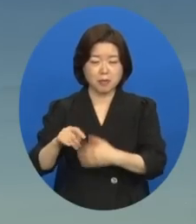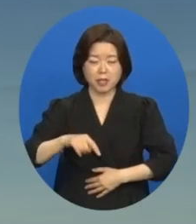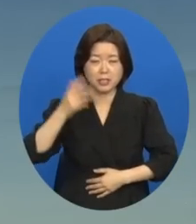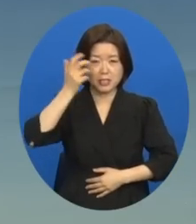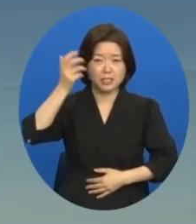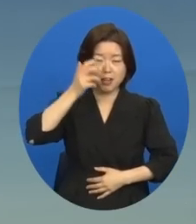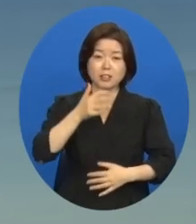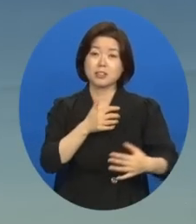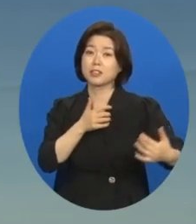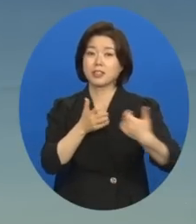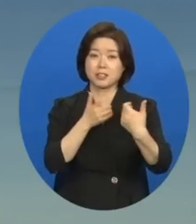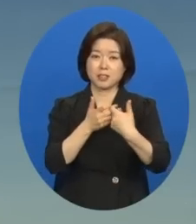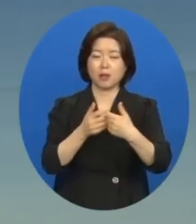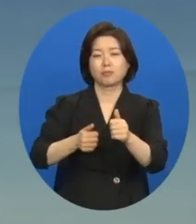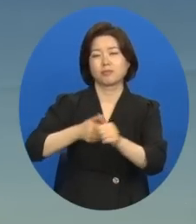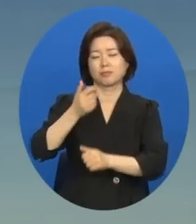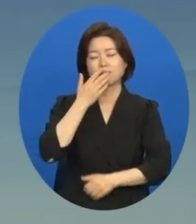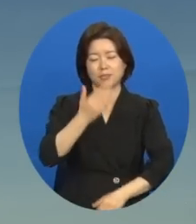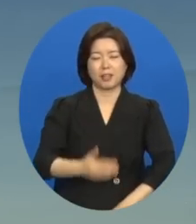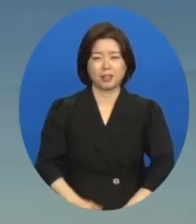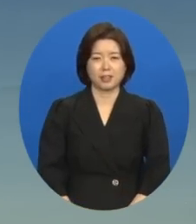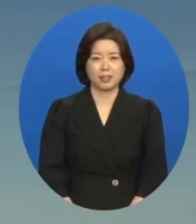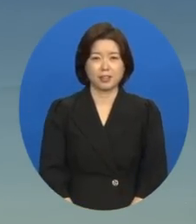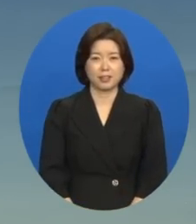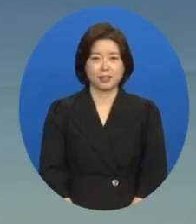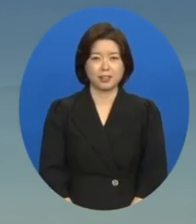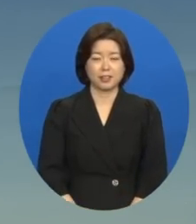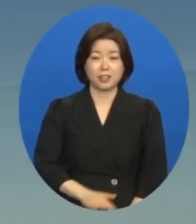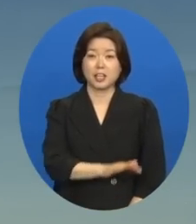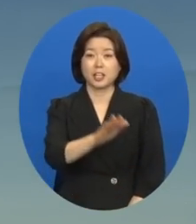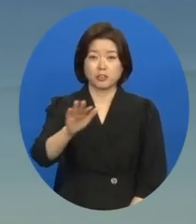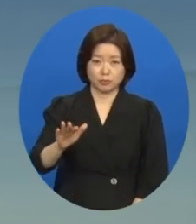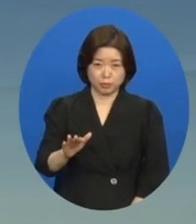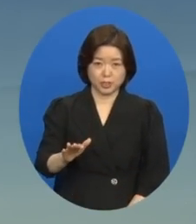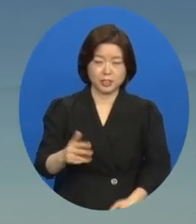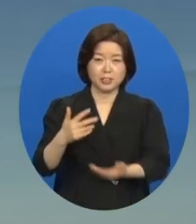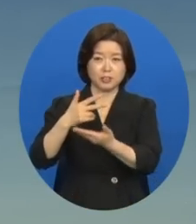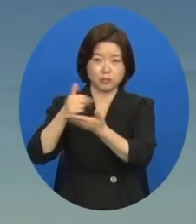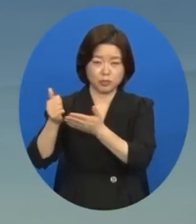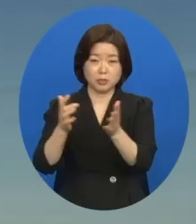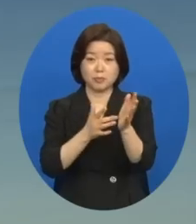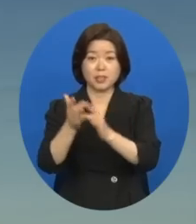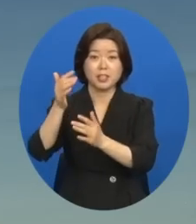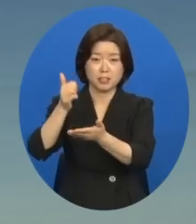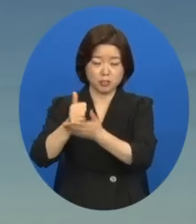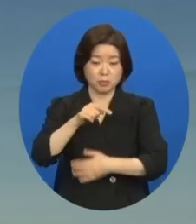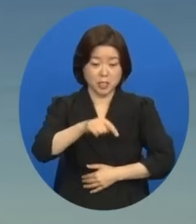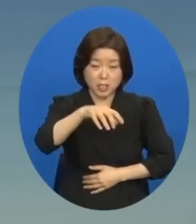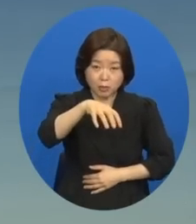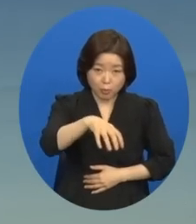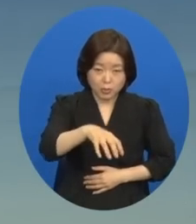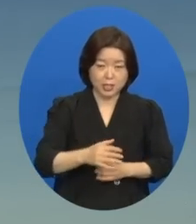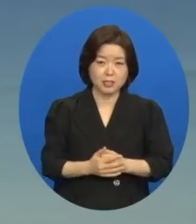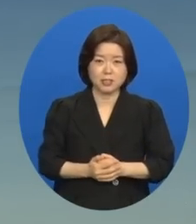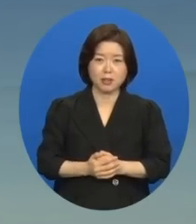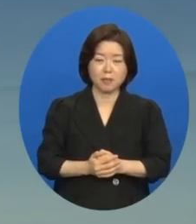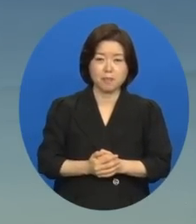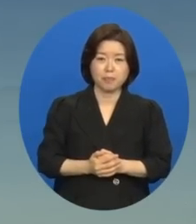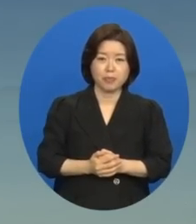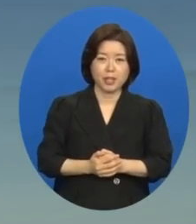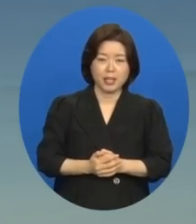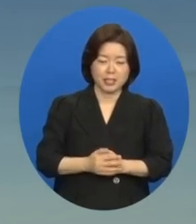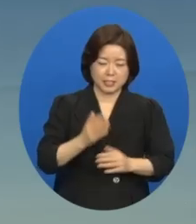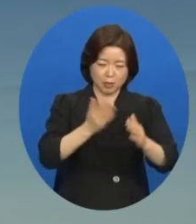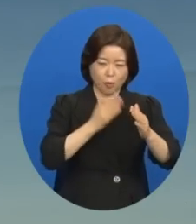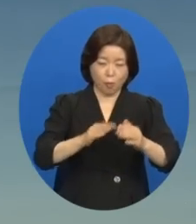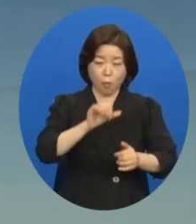영적인 싸움을 이기게 됩니다. 우리 주님 예수님께서 이 땅에서 공생애를 처음